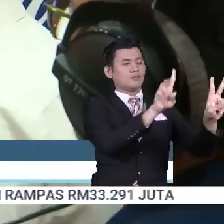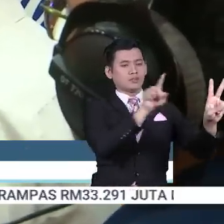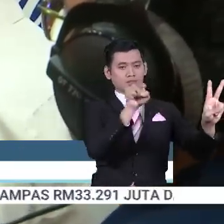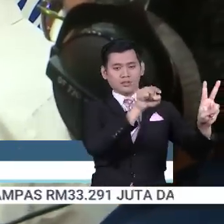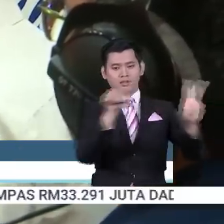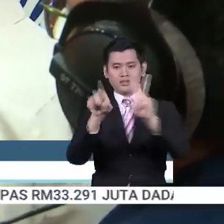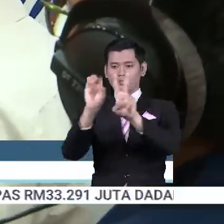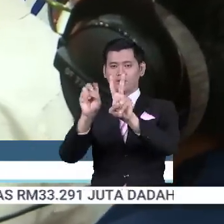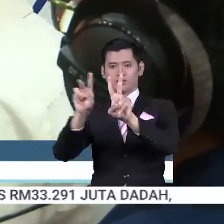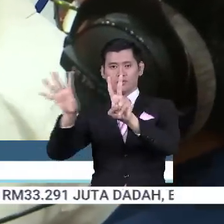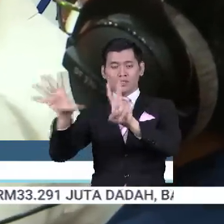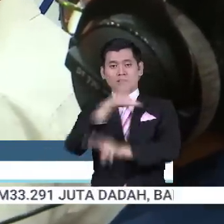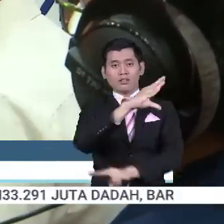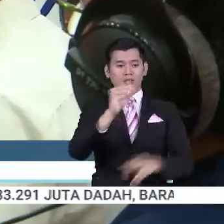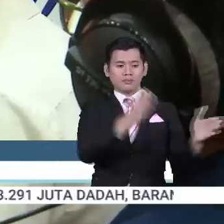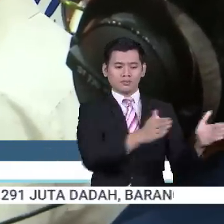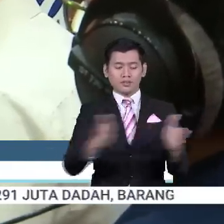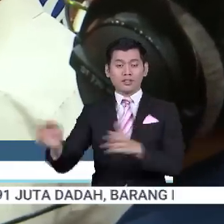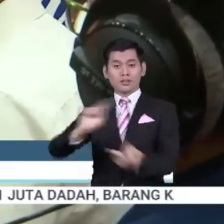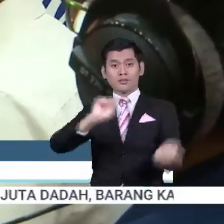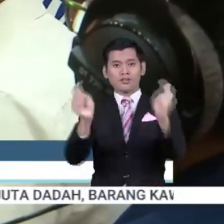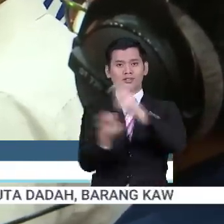2021-2025 dan Pelan Transformasi RTM